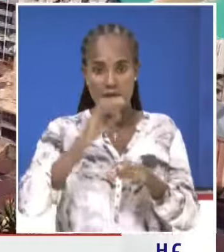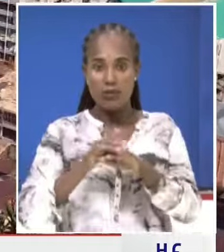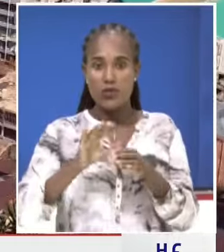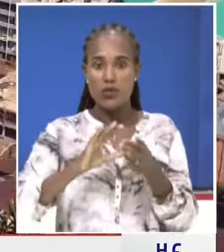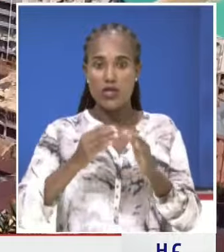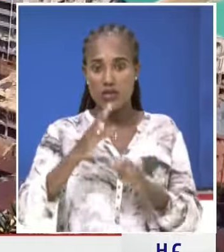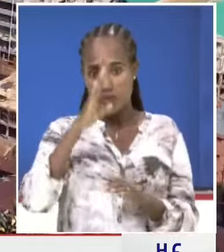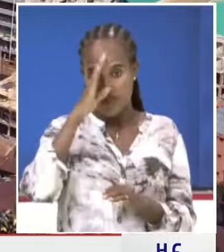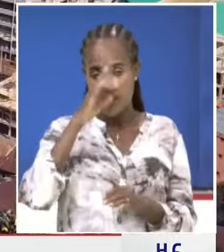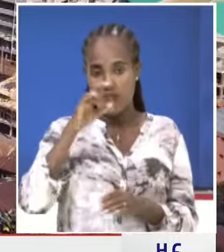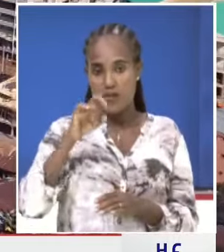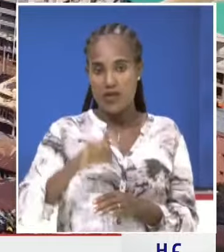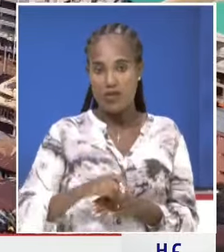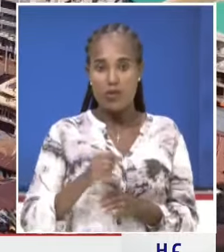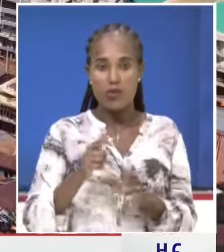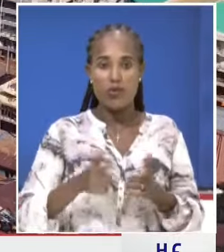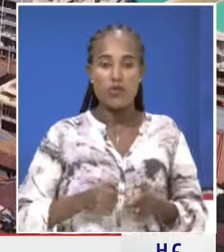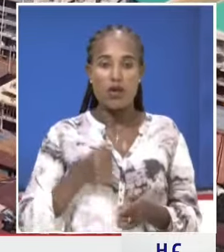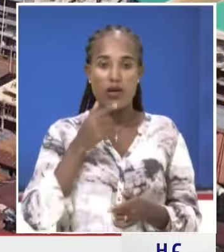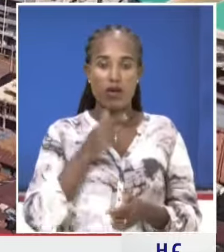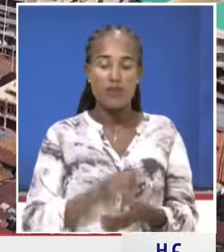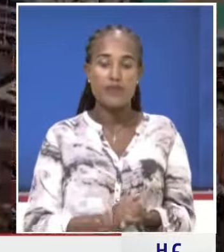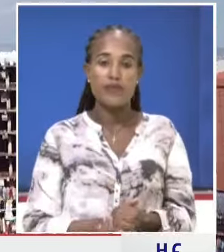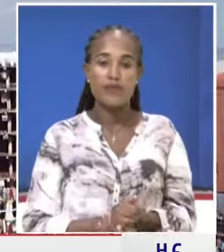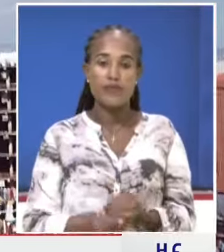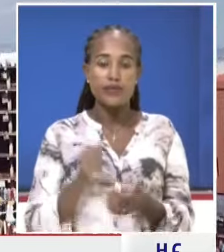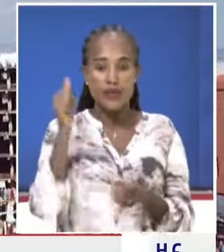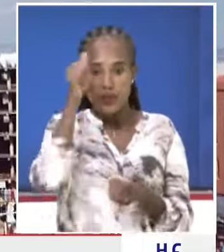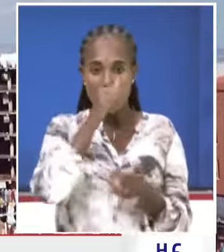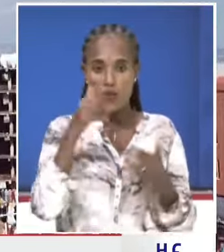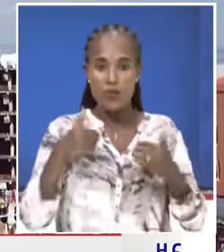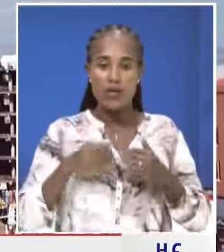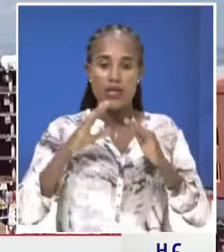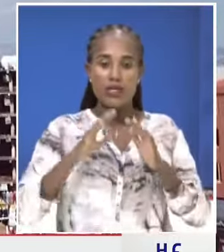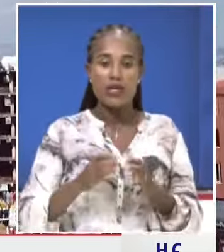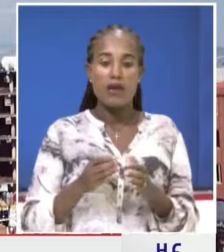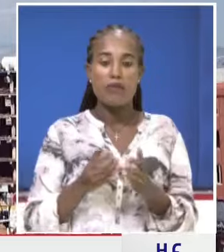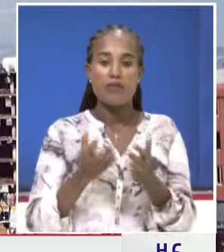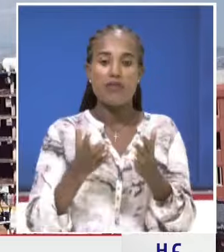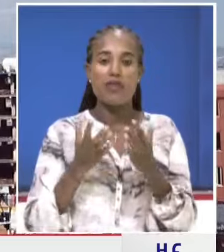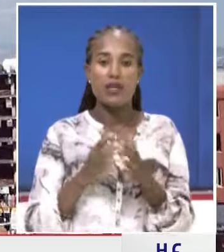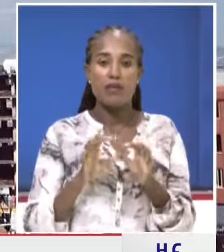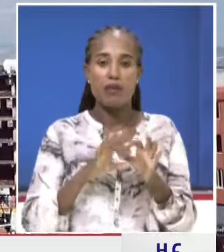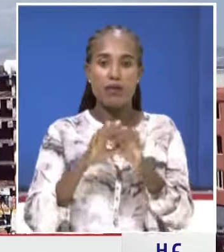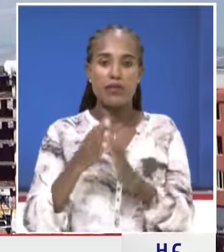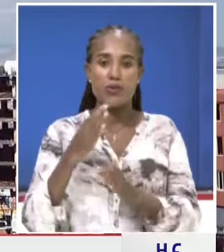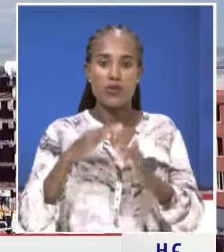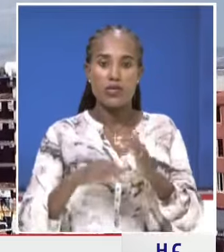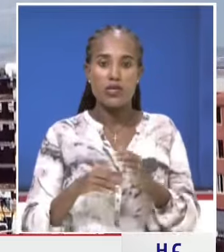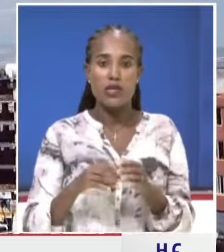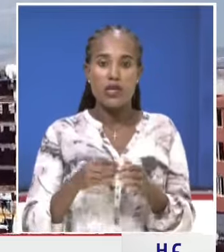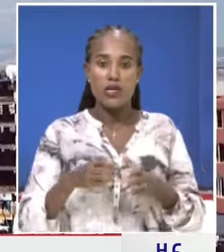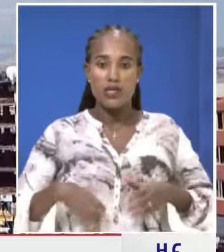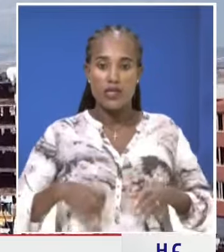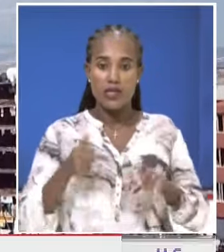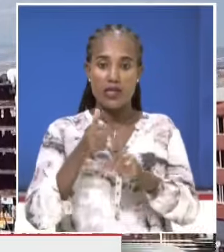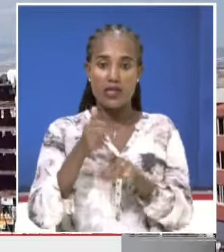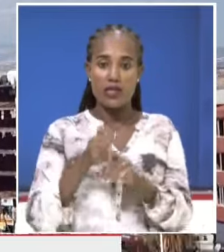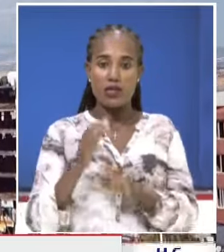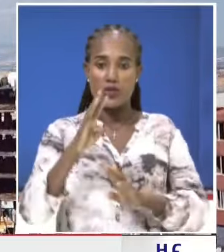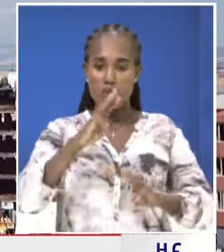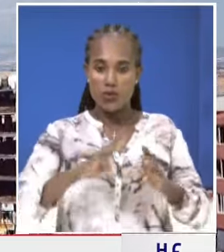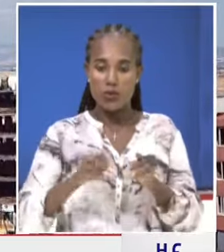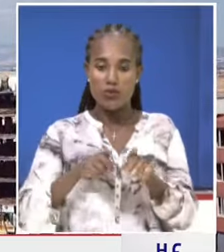ሁኔታዎችን መፍጠር እንደሚገባውም ምሁራን ያነሳሉ። እንደ ኢትዮጵያ ባለ ሰላምን አጥብቆ በሚፈልግ ማህበረሰብ ውስጥ ከትጥቅ ትግል ይልቅ